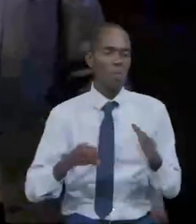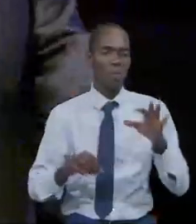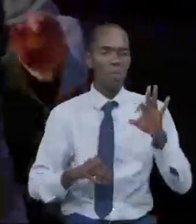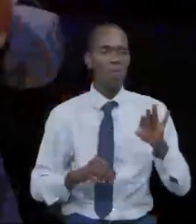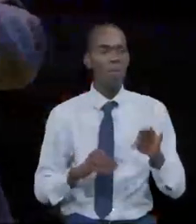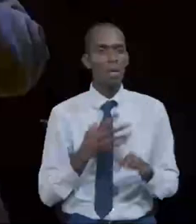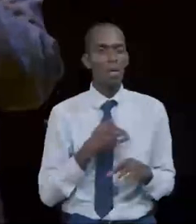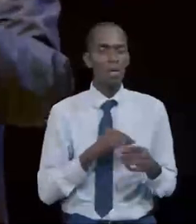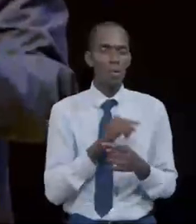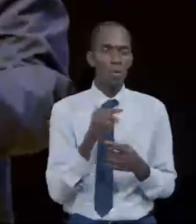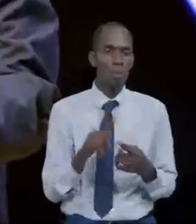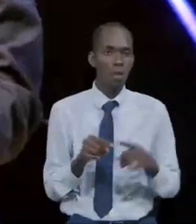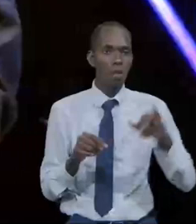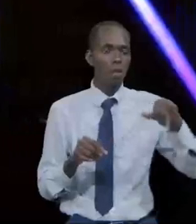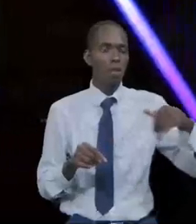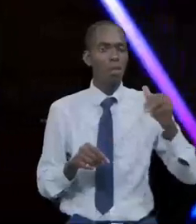et ayant